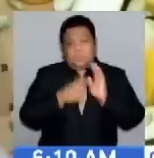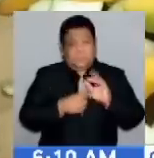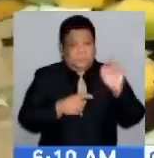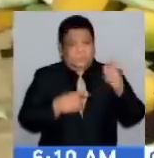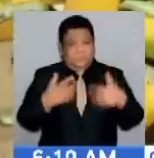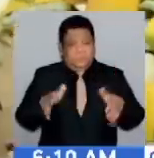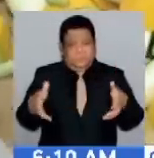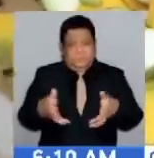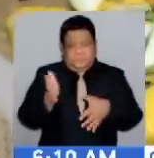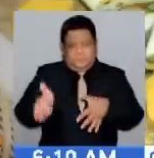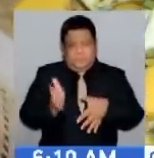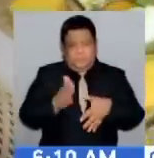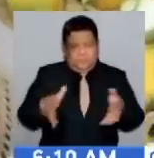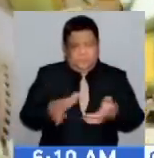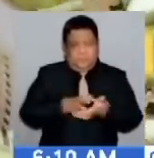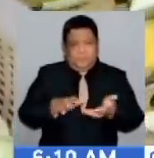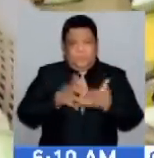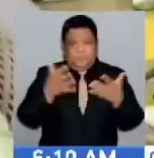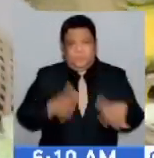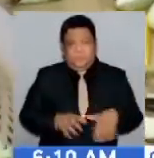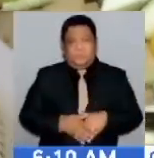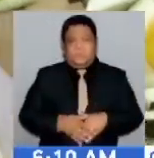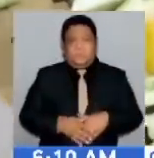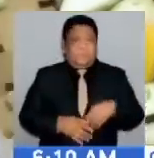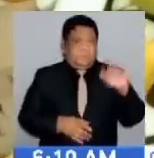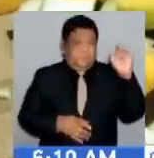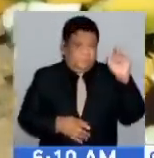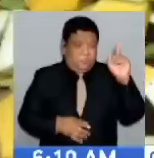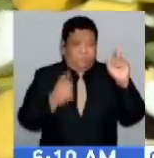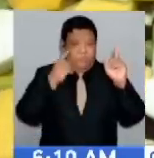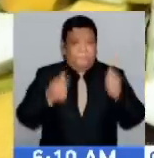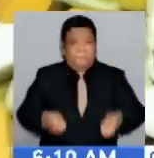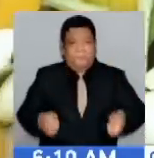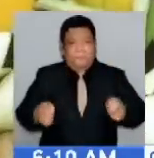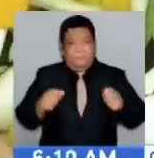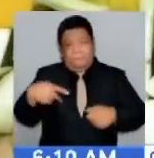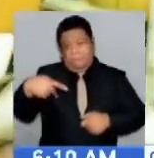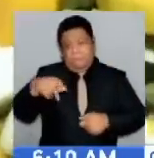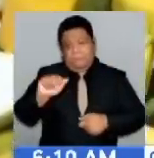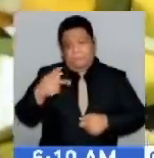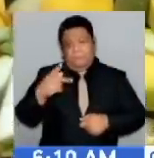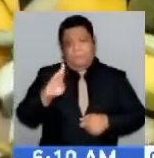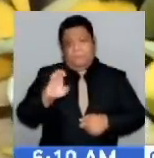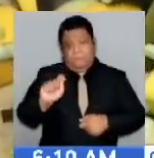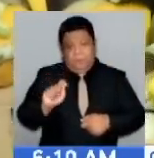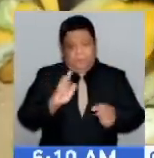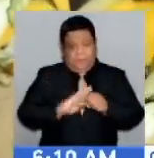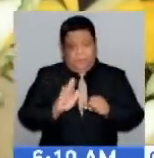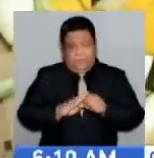na ba, kumpleto na. Halimbawa, gaya ho rito, ito ho ay pampinakbit eh. Pampinakbit, so meron na ho siyang talong, kalabasa, okra,